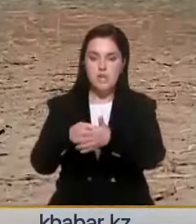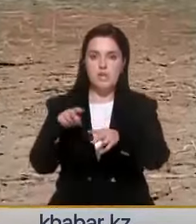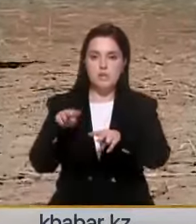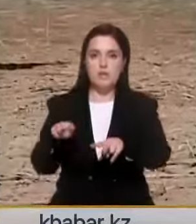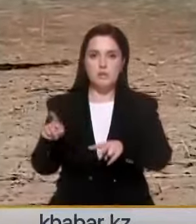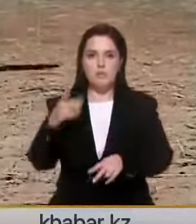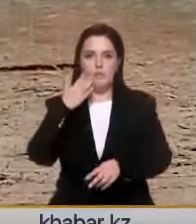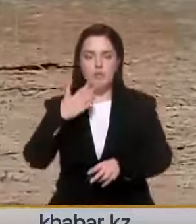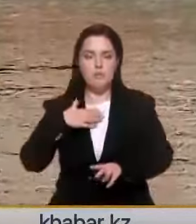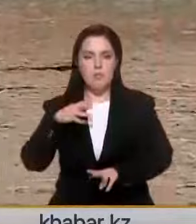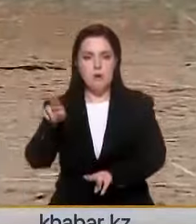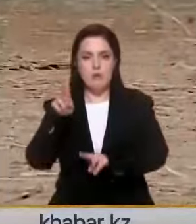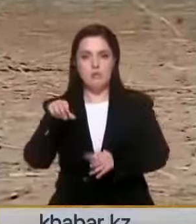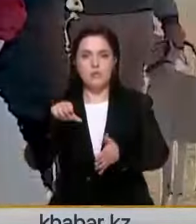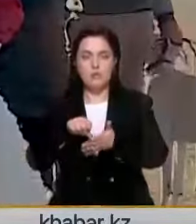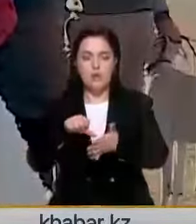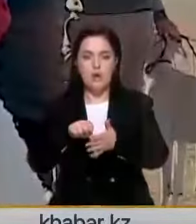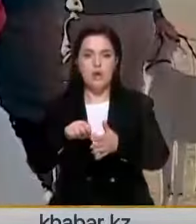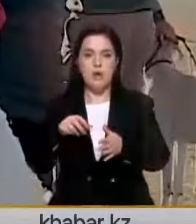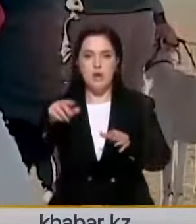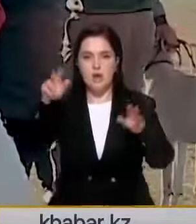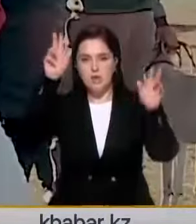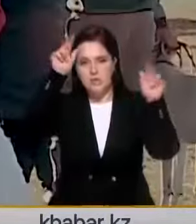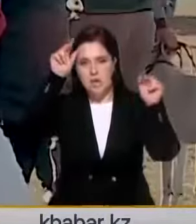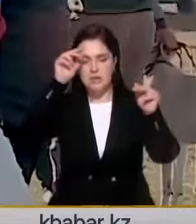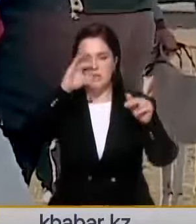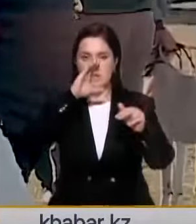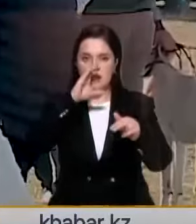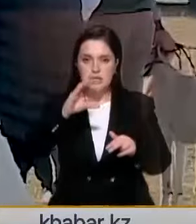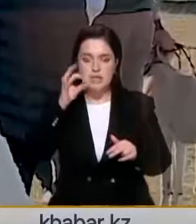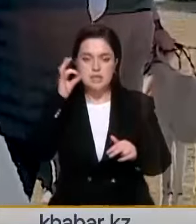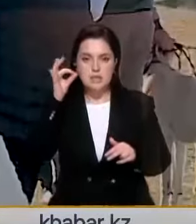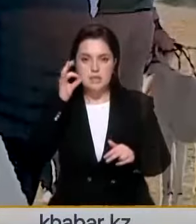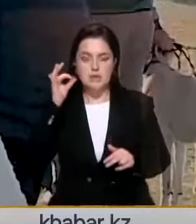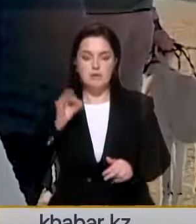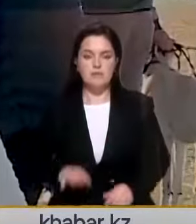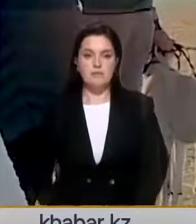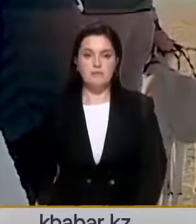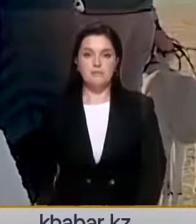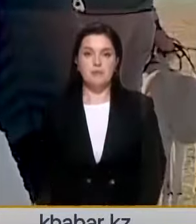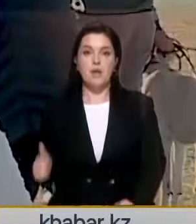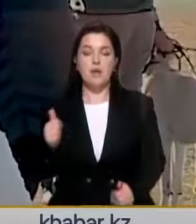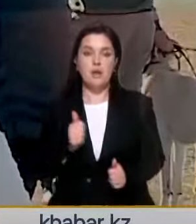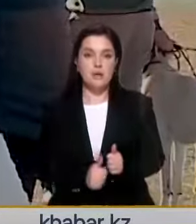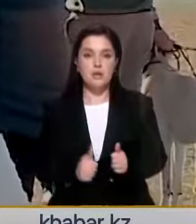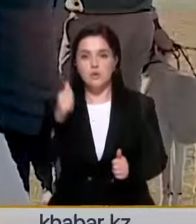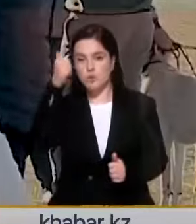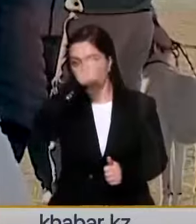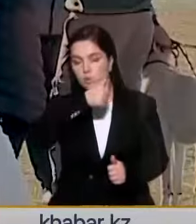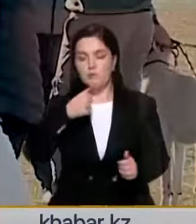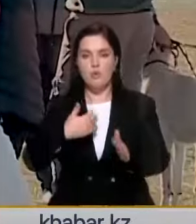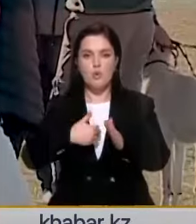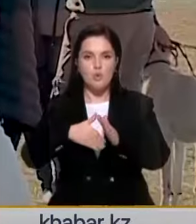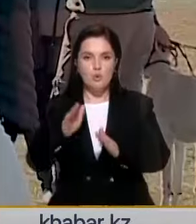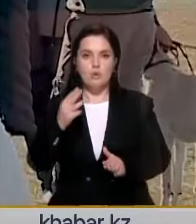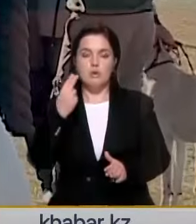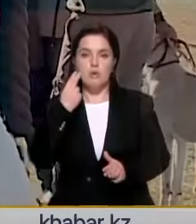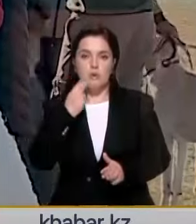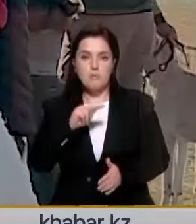охотиться на зайцев Лис и шакалов с каждым годом экстерьер ВС собак улучшается поголовье становится